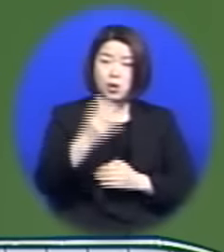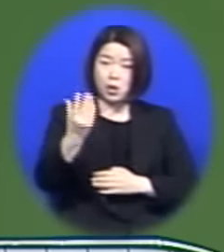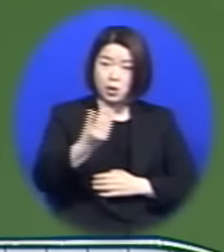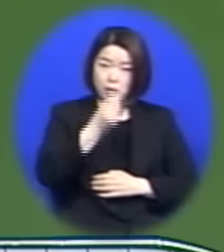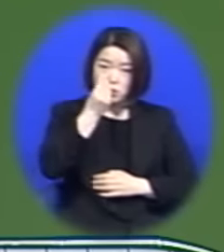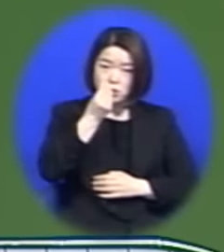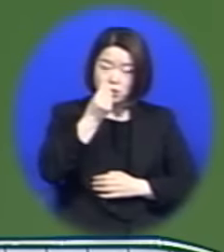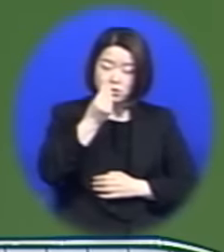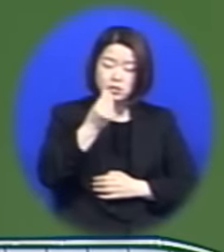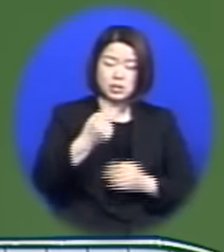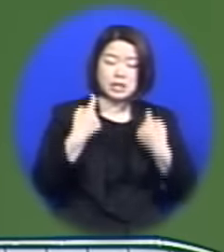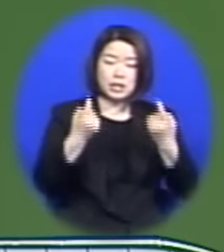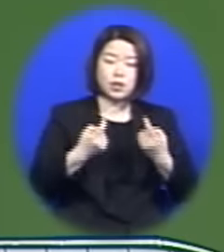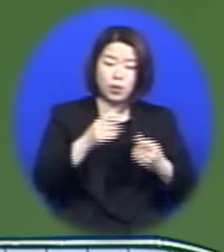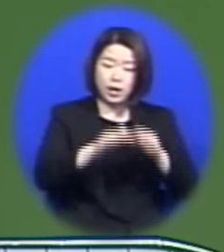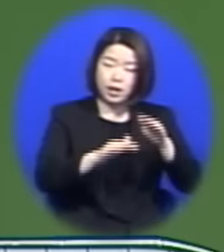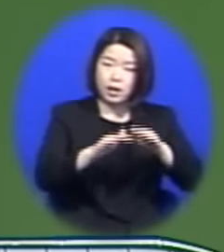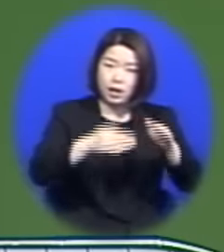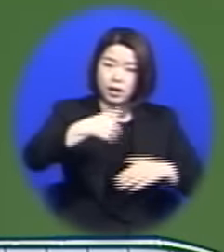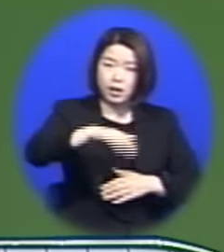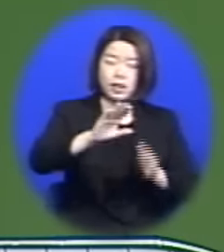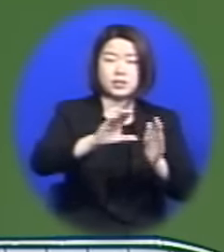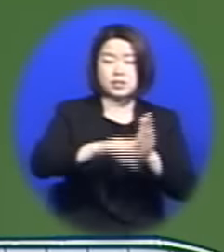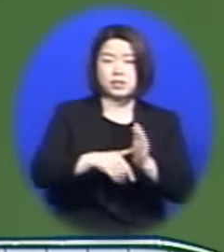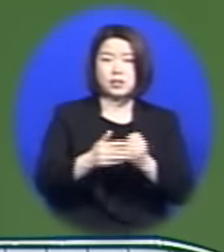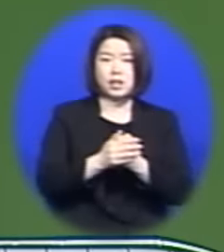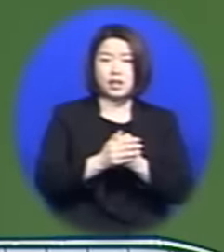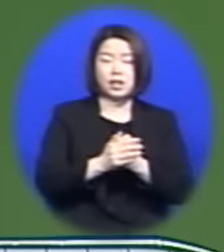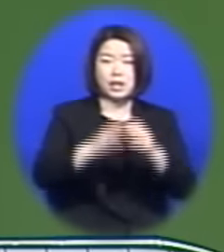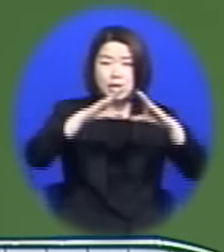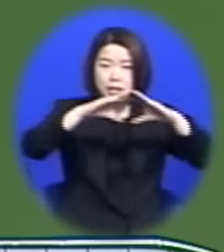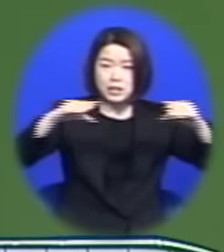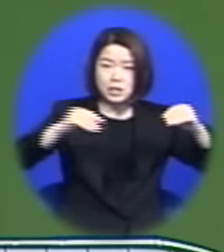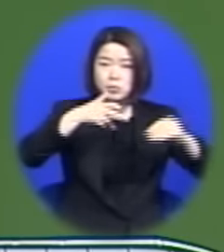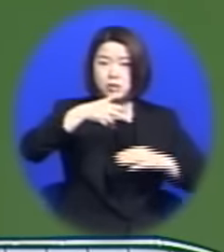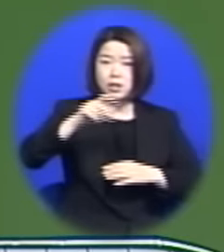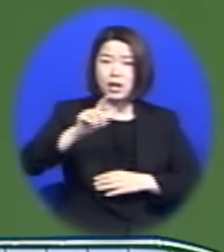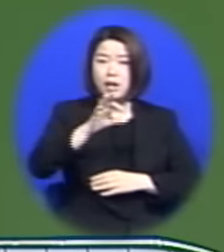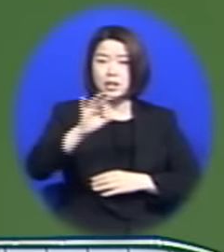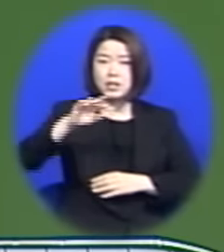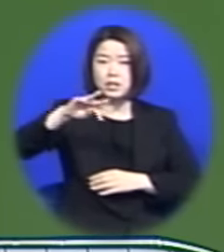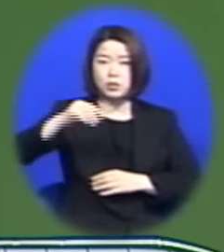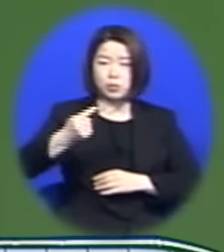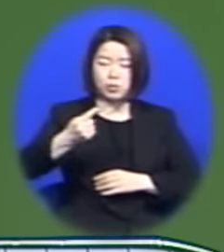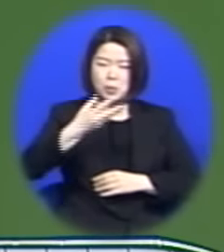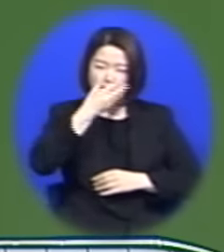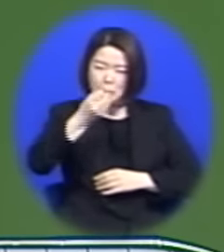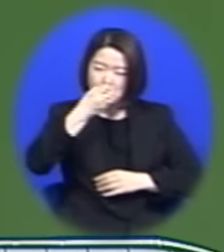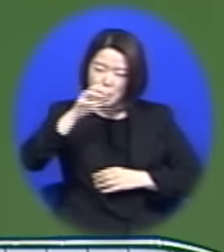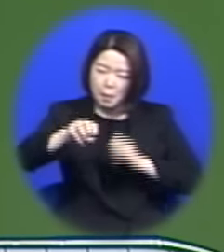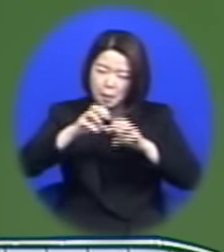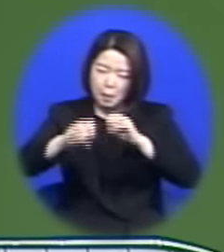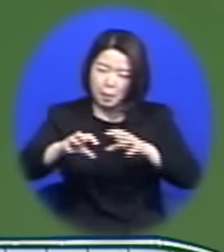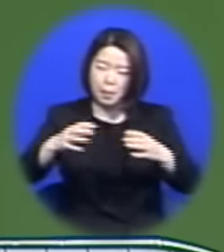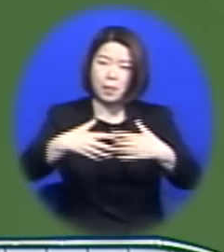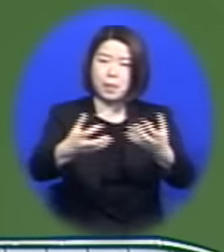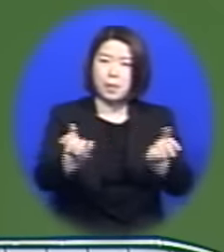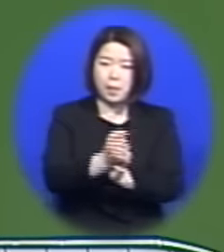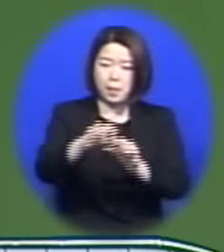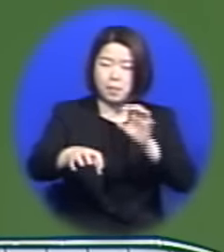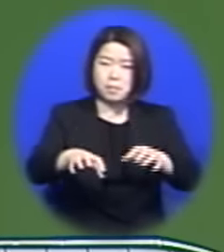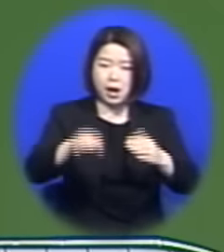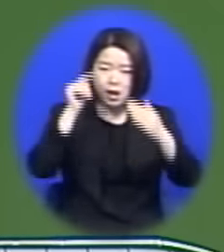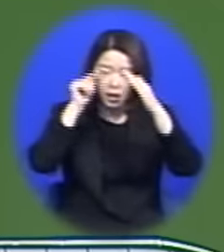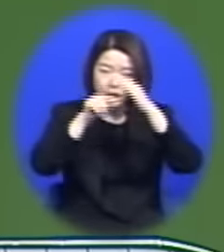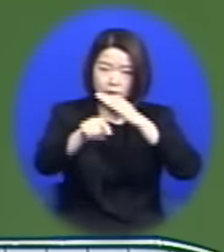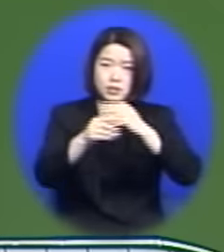성도들이라면 카이로에서 거기 쓰레기 마을을 찾아갔었습니다 왜 쓰레기 마을에